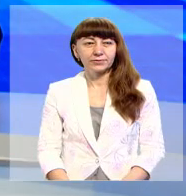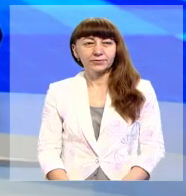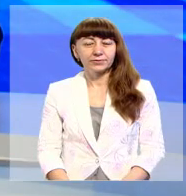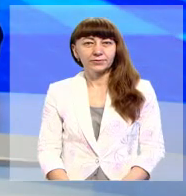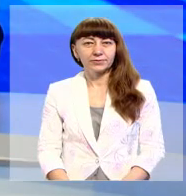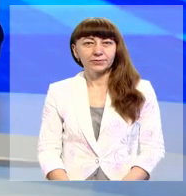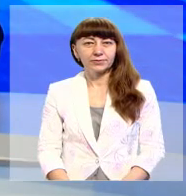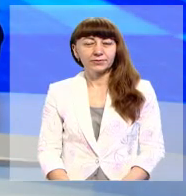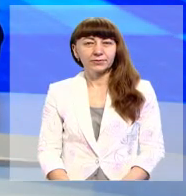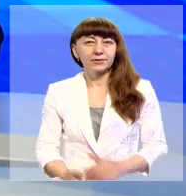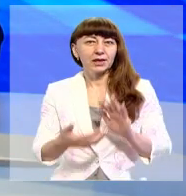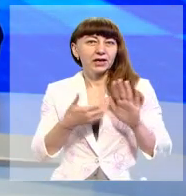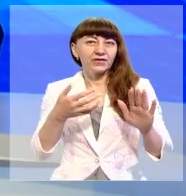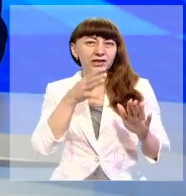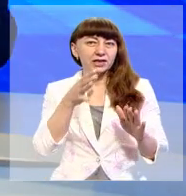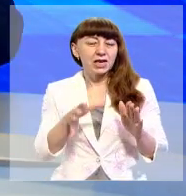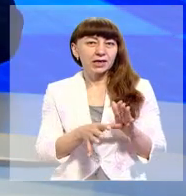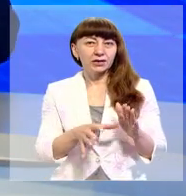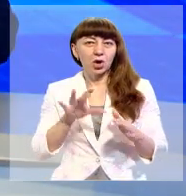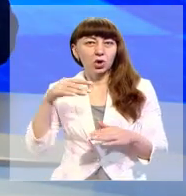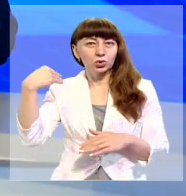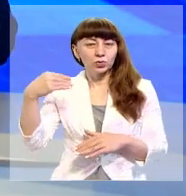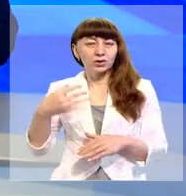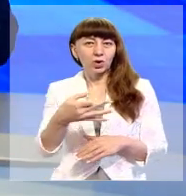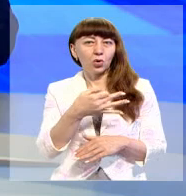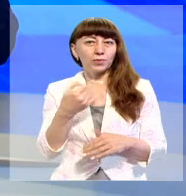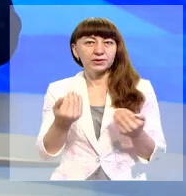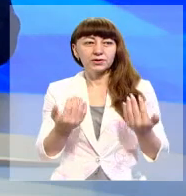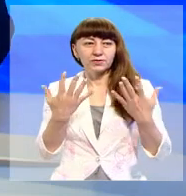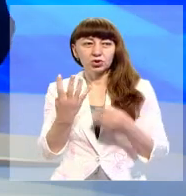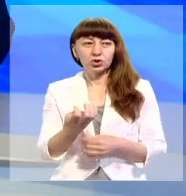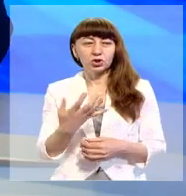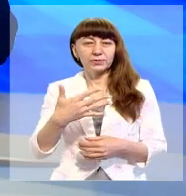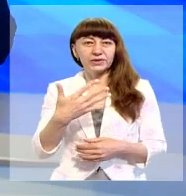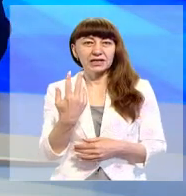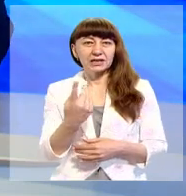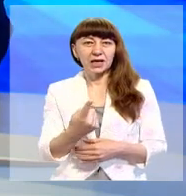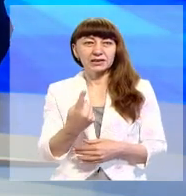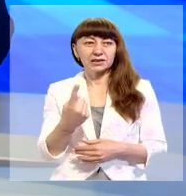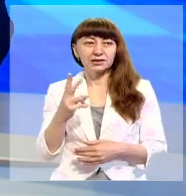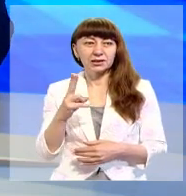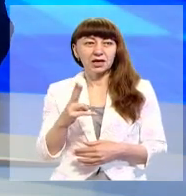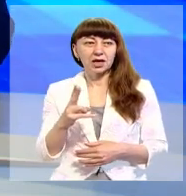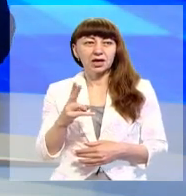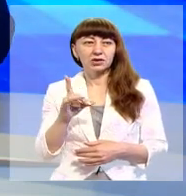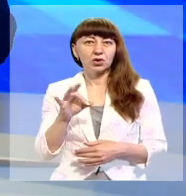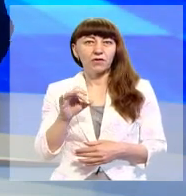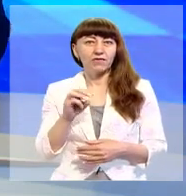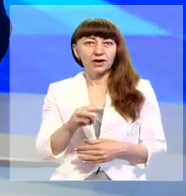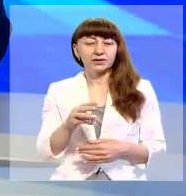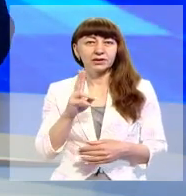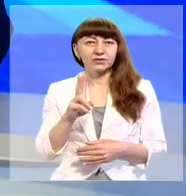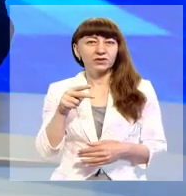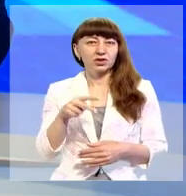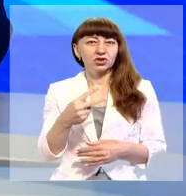Ақтөбе облысында электр энергиясының тапшылығы 451 мегаватты құрап отыр. 2028 жылға қарай тұтыну көлемі